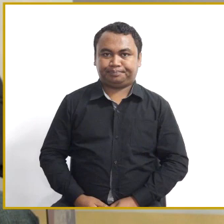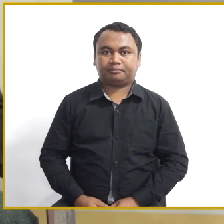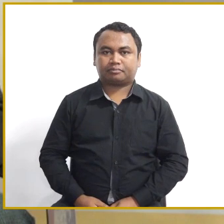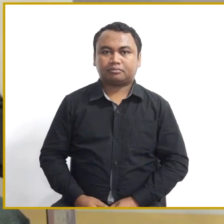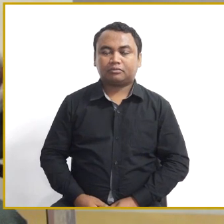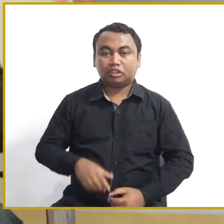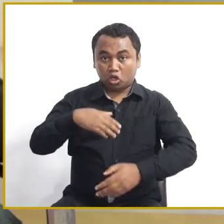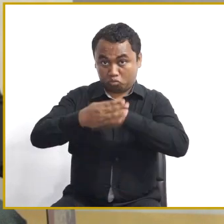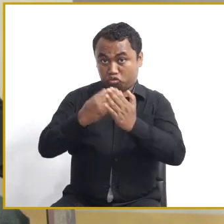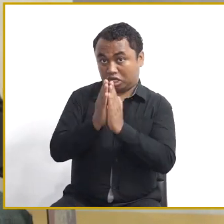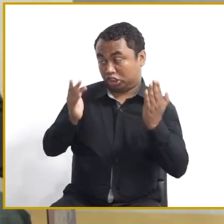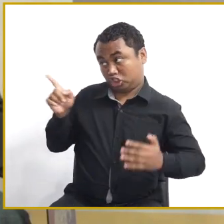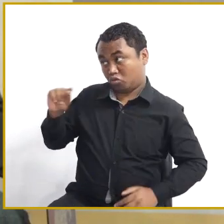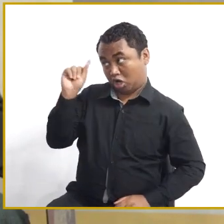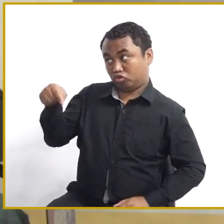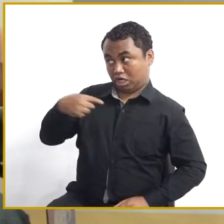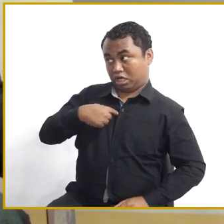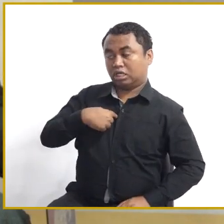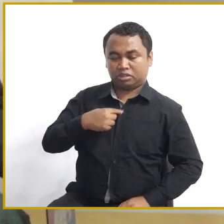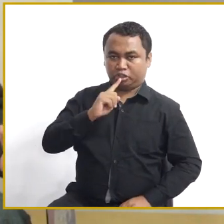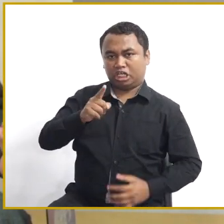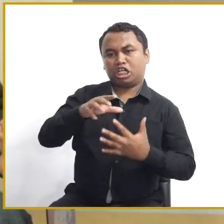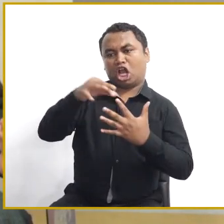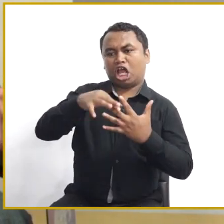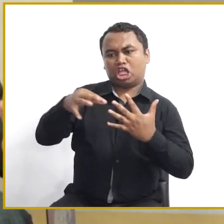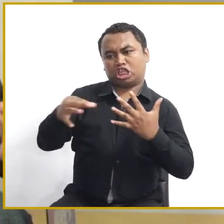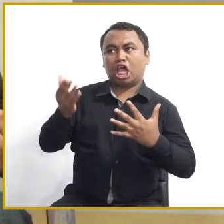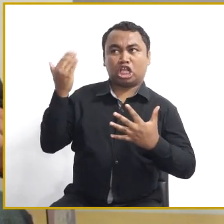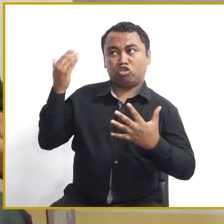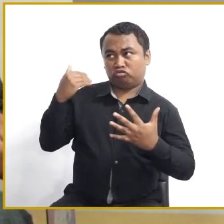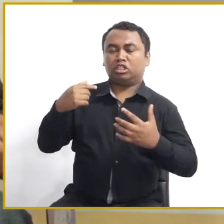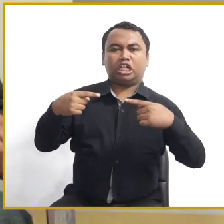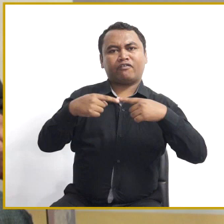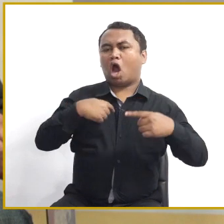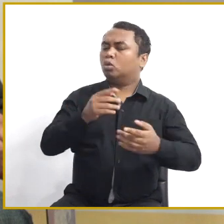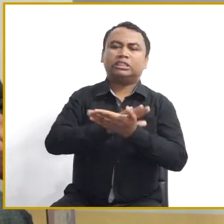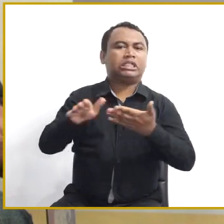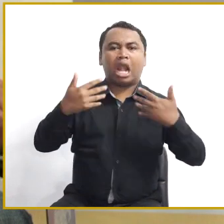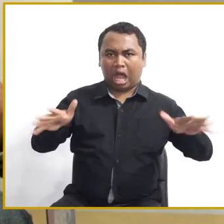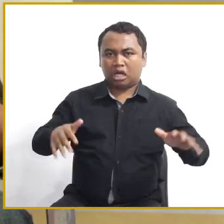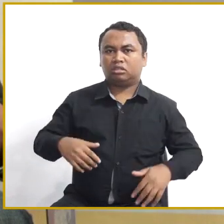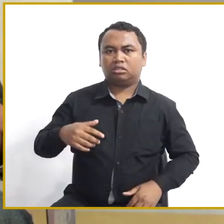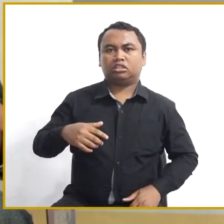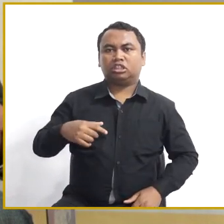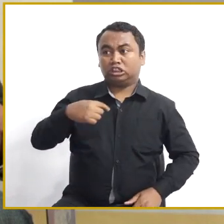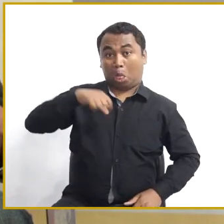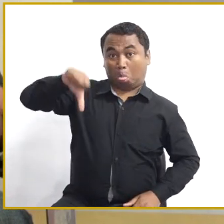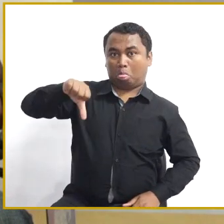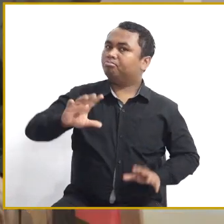ianao hoe efa nilatsaka nisy ny échec tsy raisiko échec mihitsy zay ny antony dia tsotra